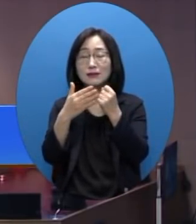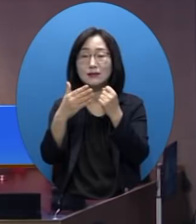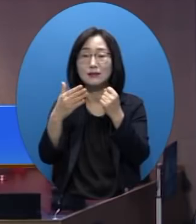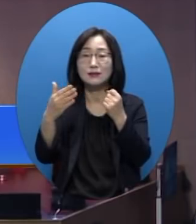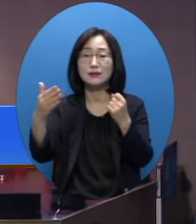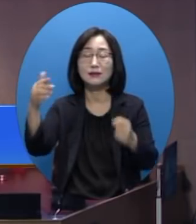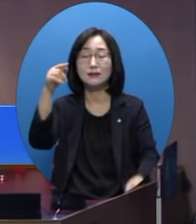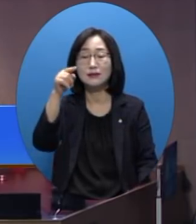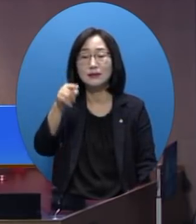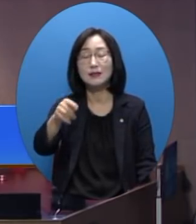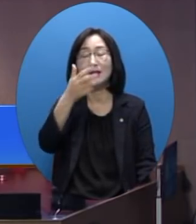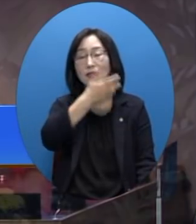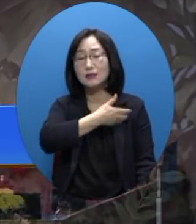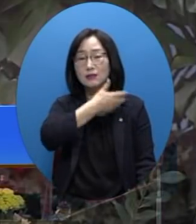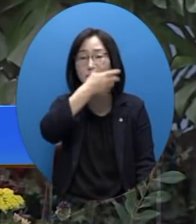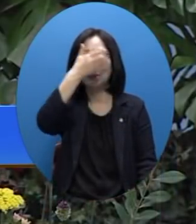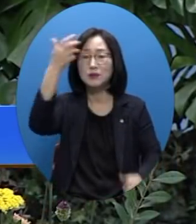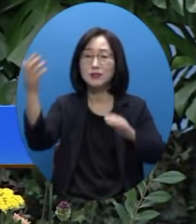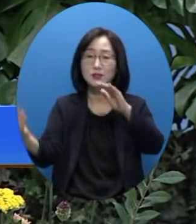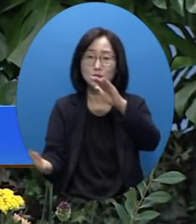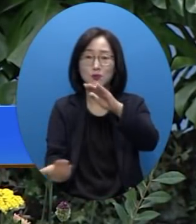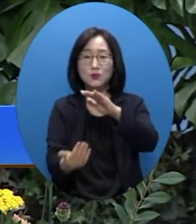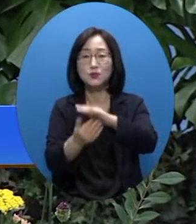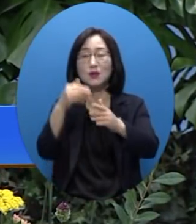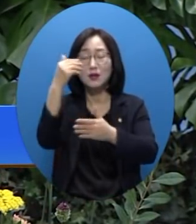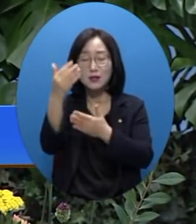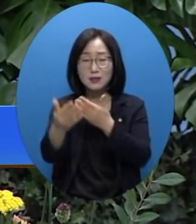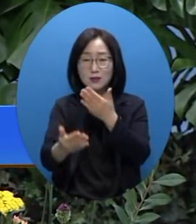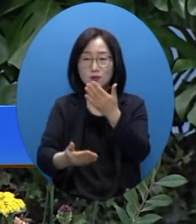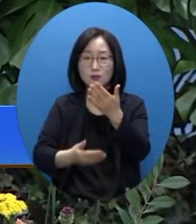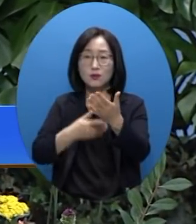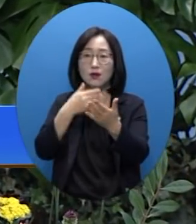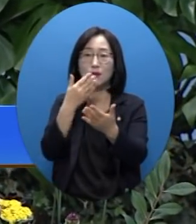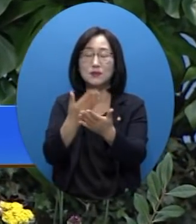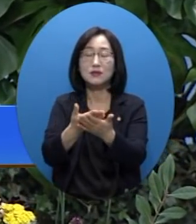뵈었으니 그 꿈 이루어